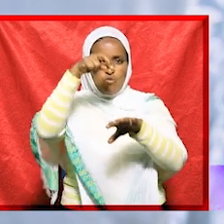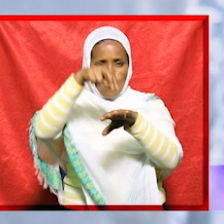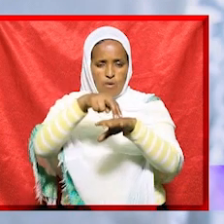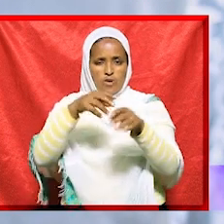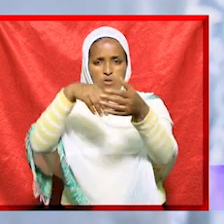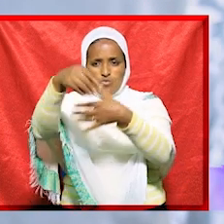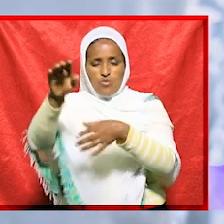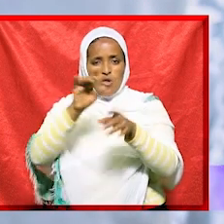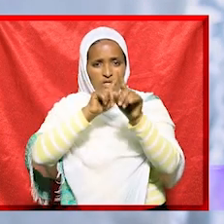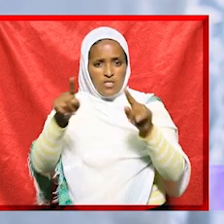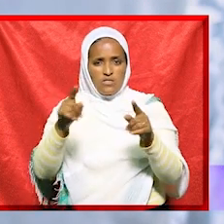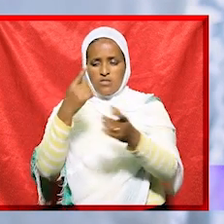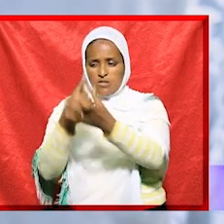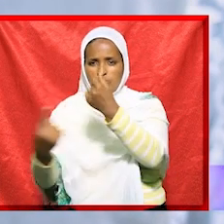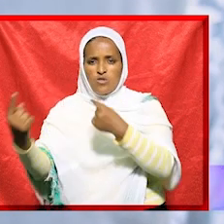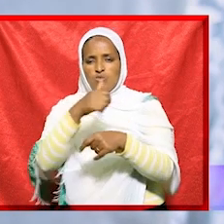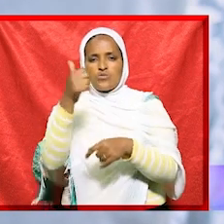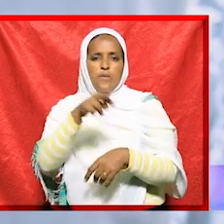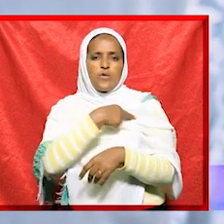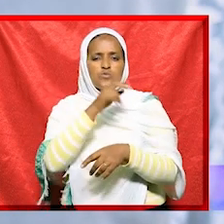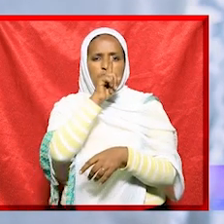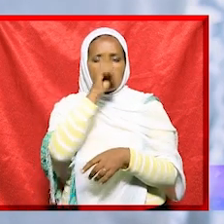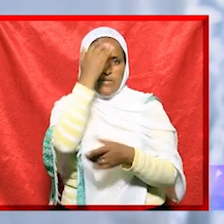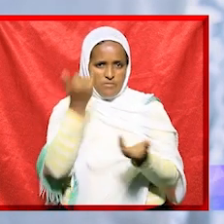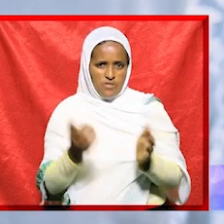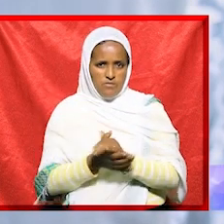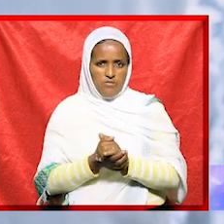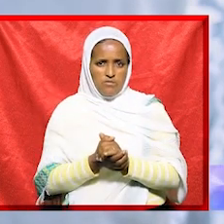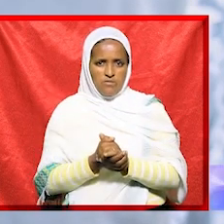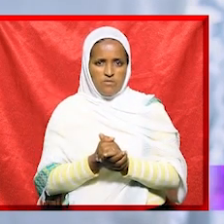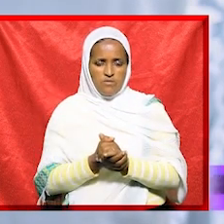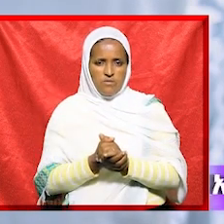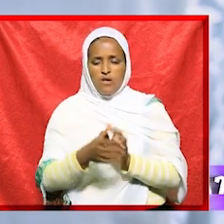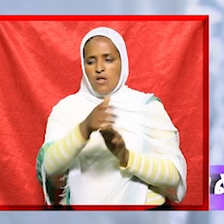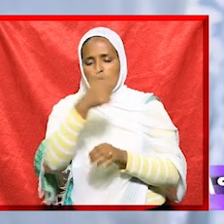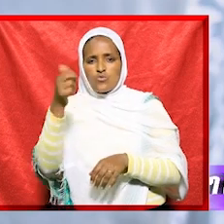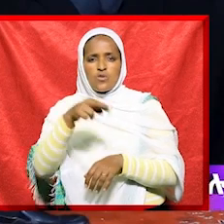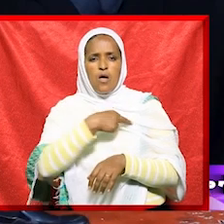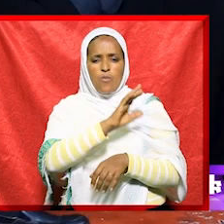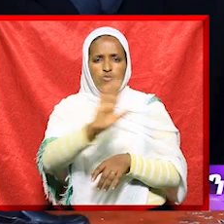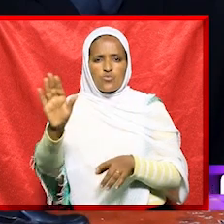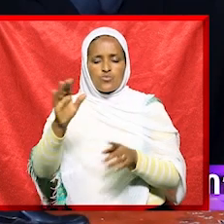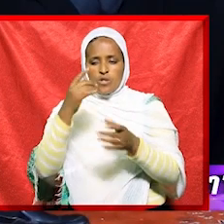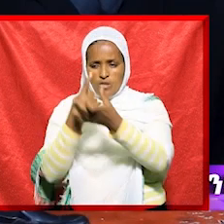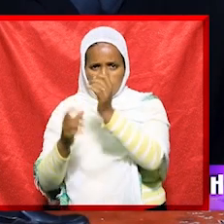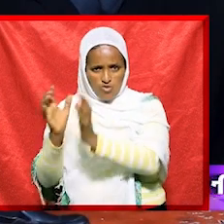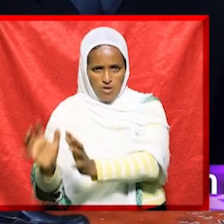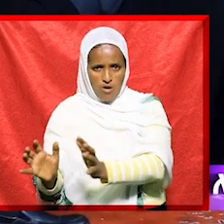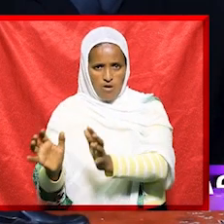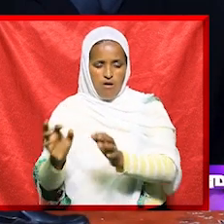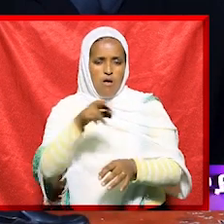ሊሆን አይገባውም የሃይማኖት ተቋማት አውጥተዋል ግን በተናጠል ሌሎች ሃይማኖቶች ስለምንድን ነው ዝም የሚሉት